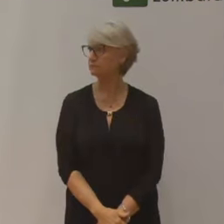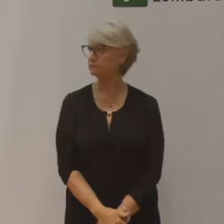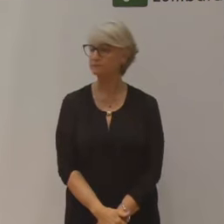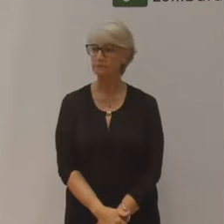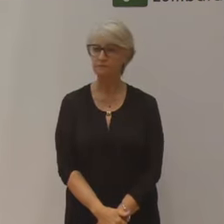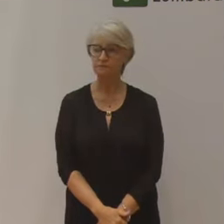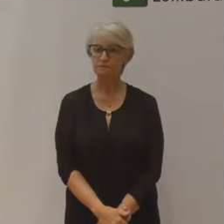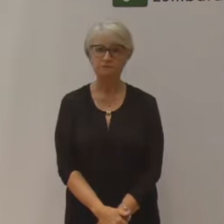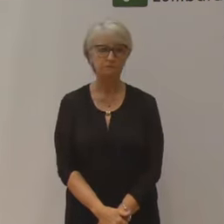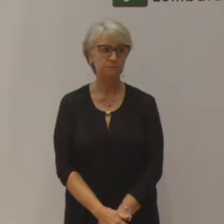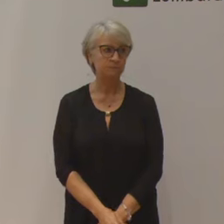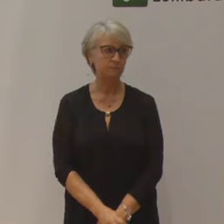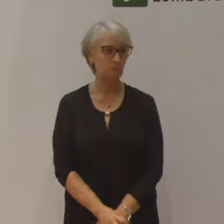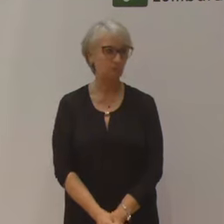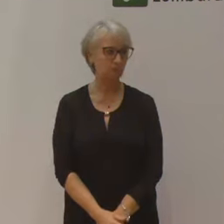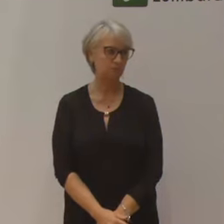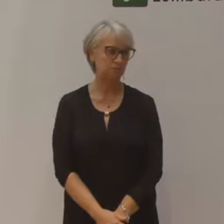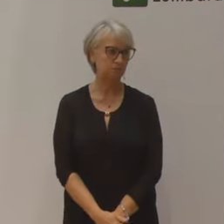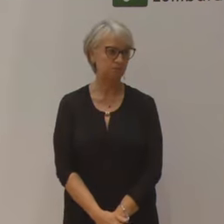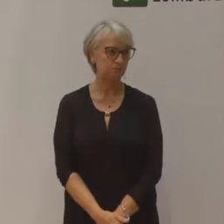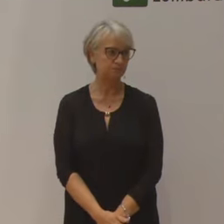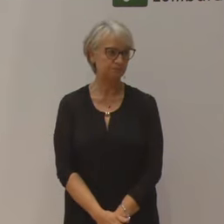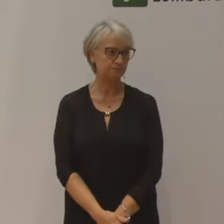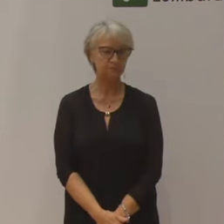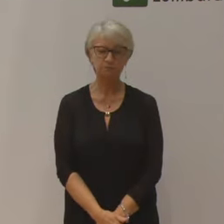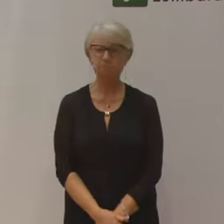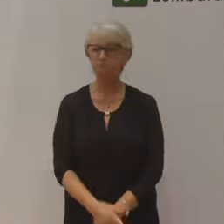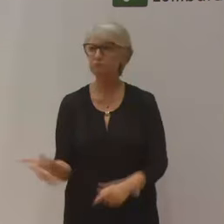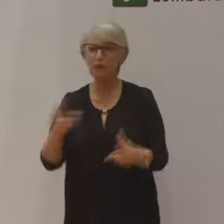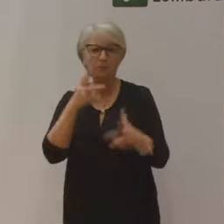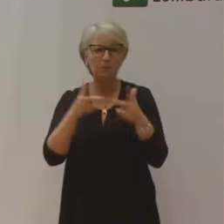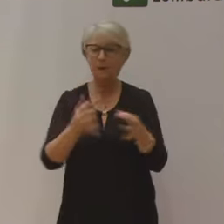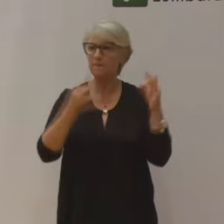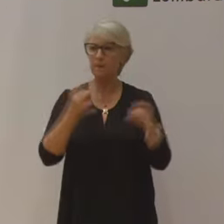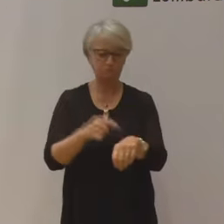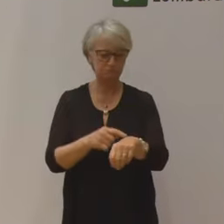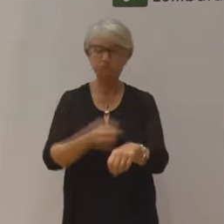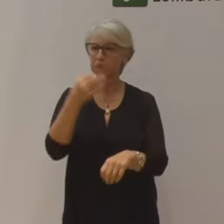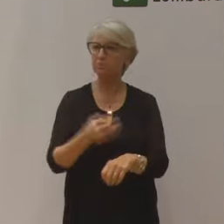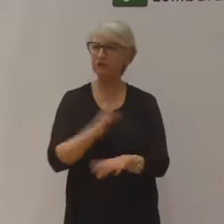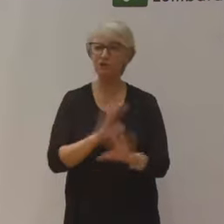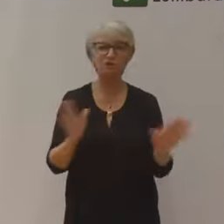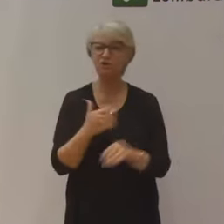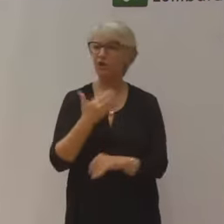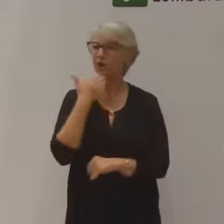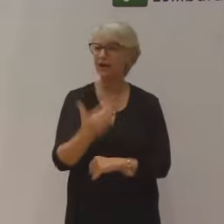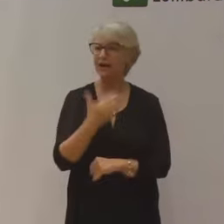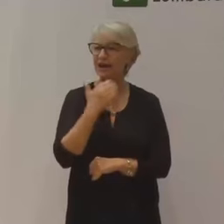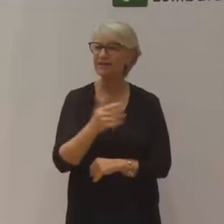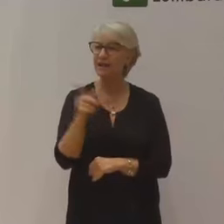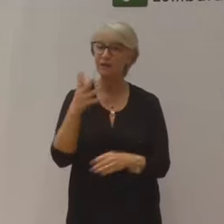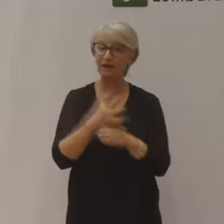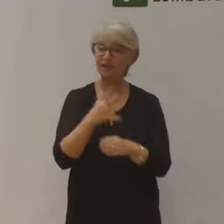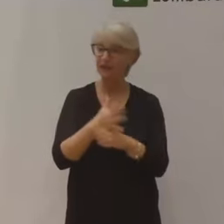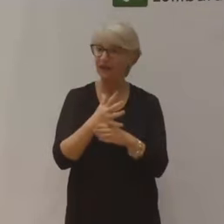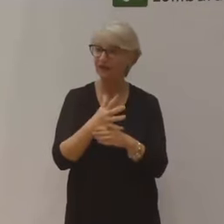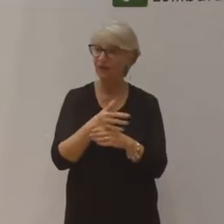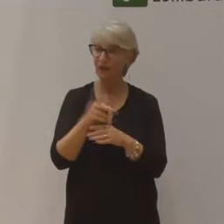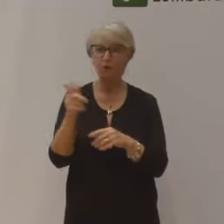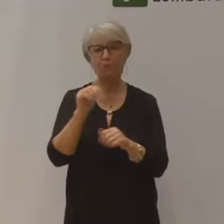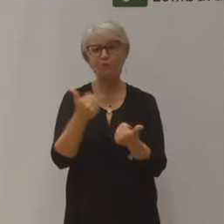Avete dato 5 minuti. È stato precisissimo, Presidente Ferrari, grazie anche di questo intervento, di